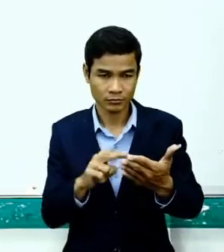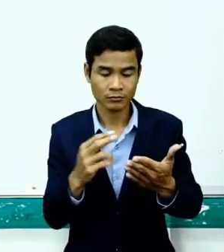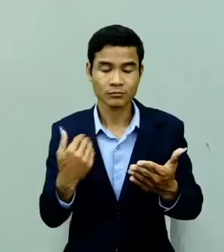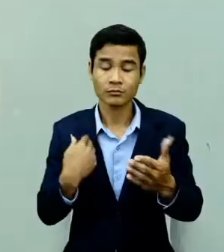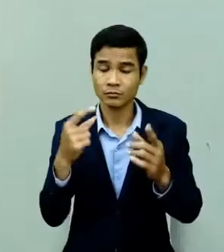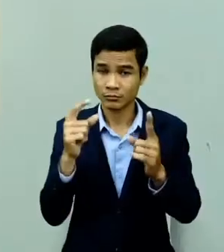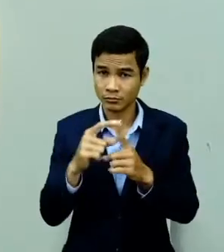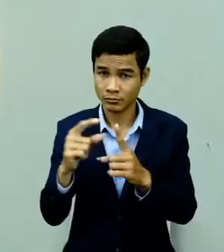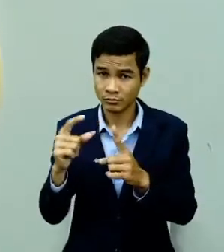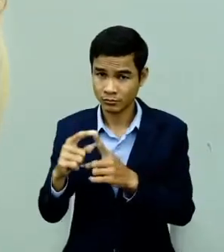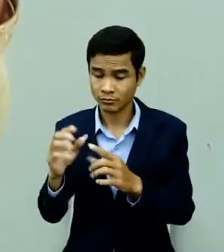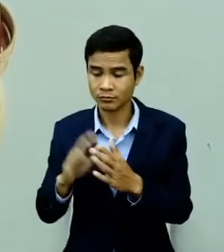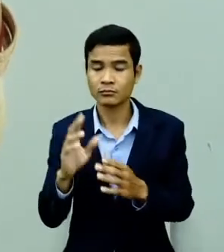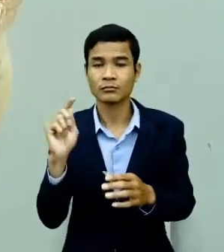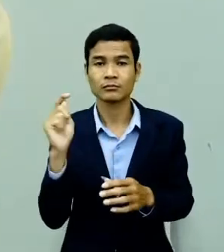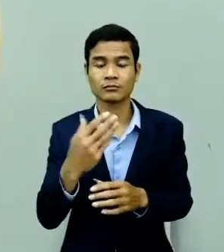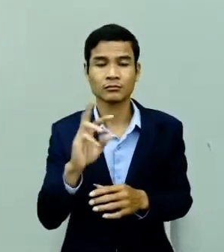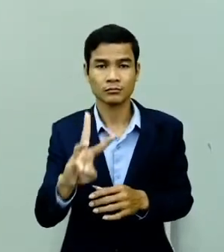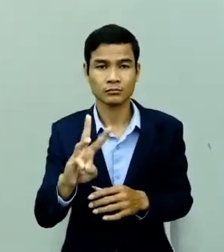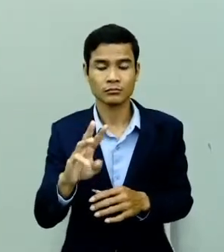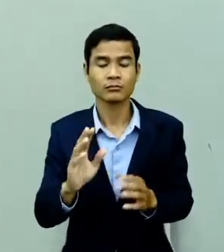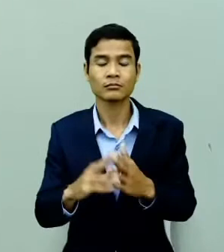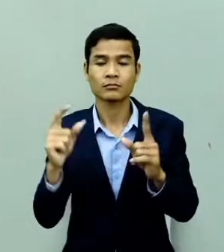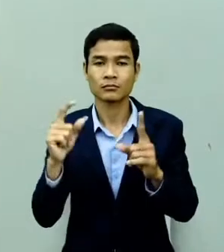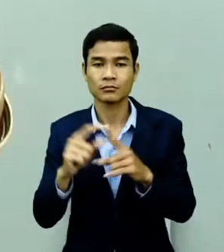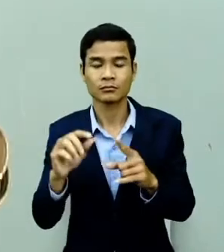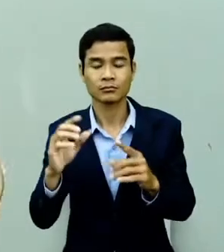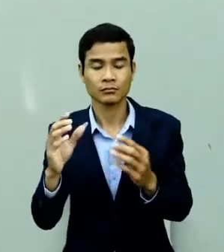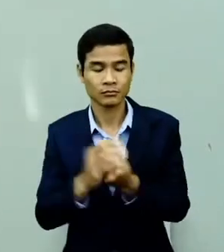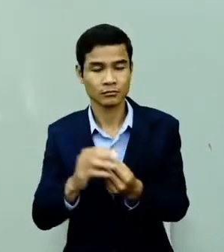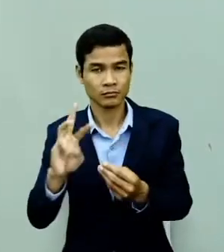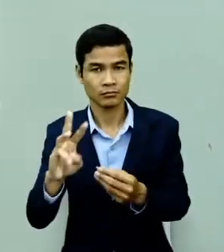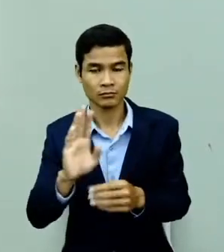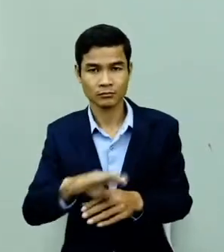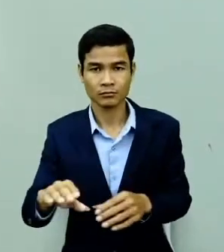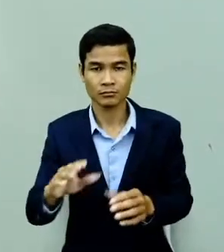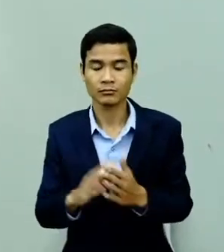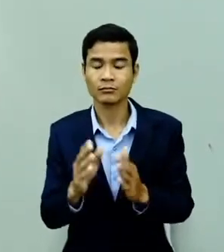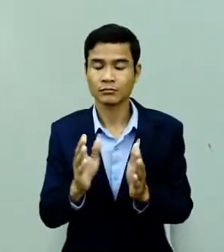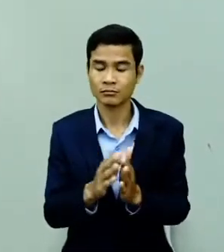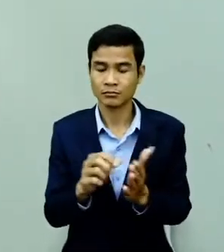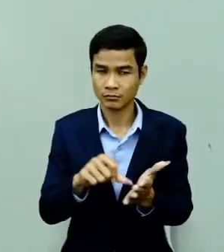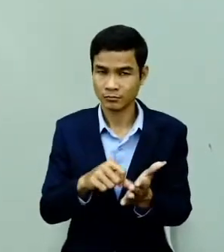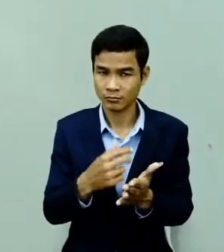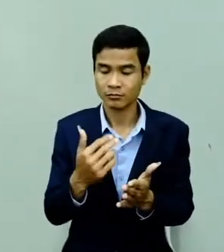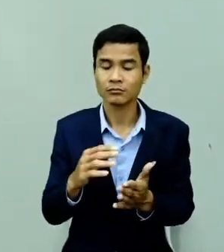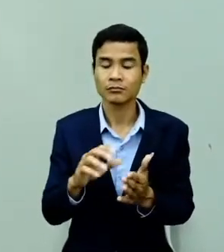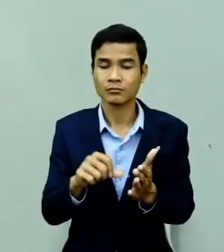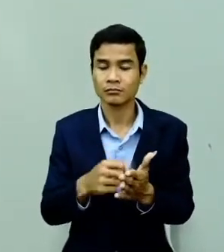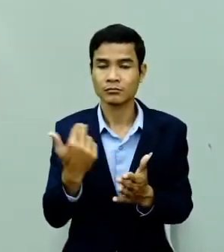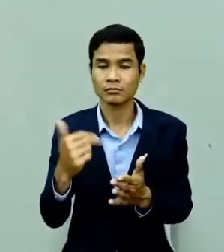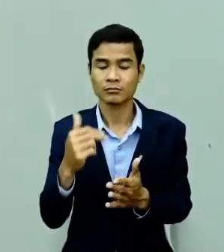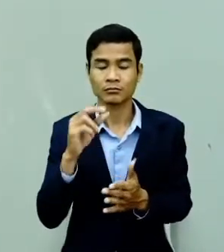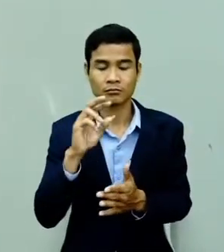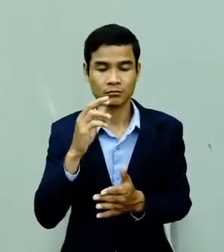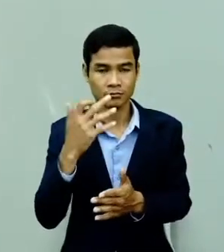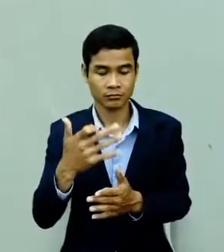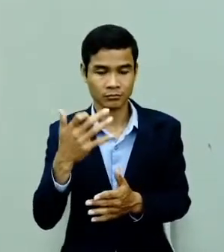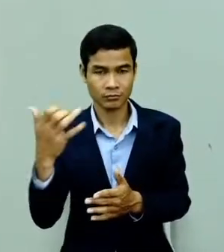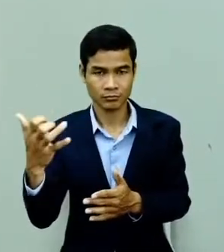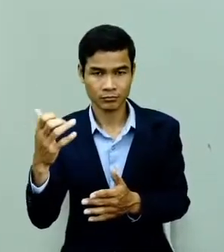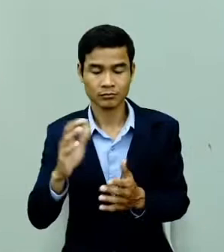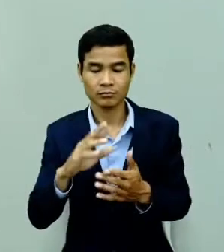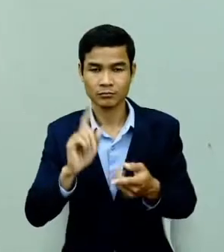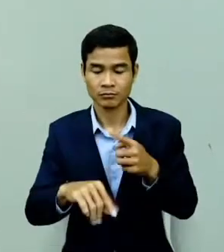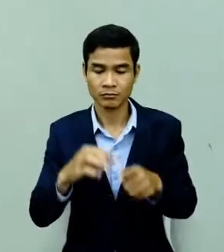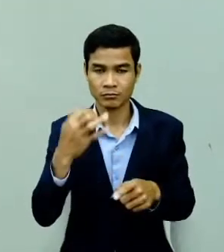យចារូបភាពគឺមានចំនួន3ហើយពាក្យក៏មានចំនួន3កាចាគឺនៅទំព័របន្តគឺទំព័រទី87ដែលមានលេ